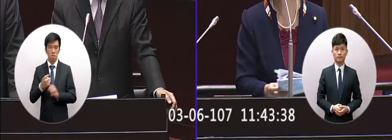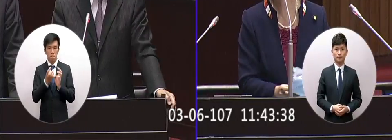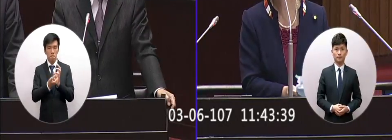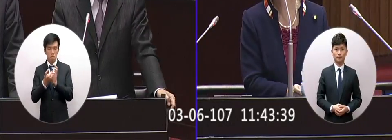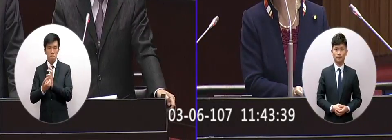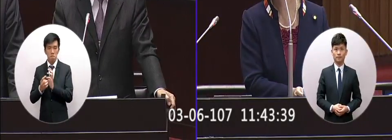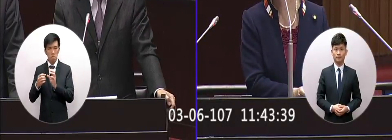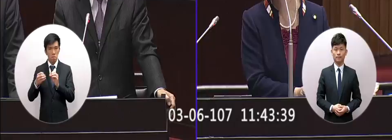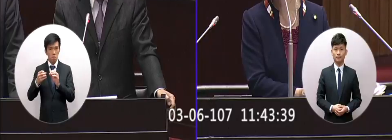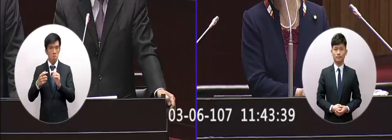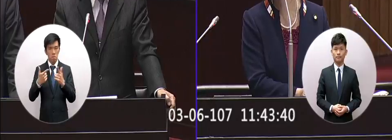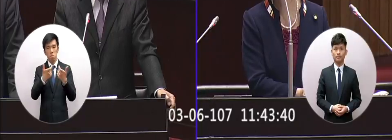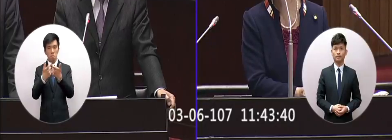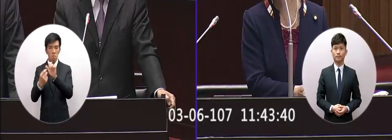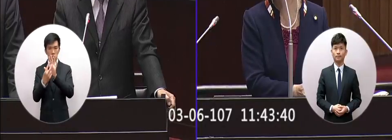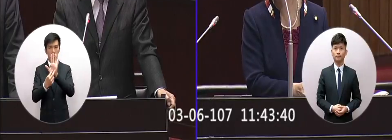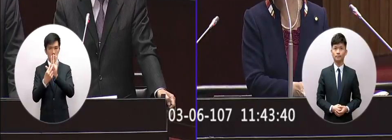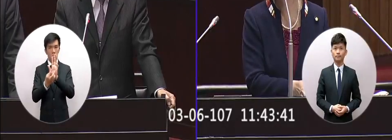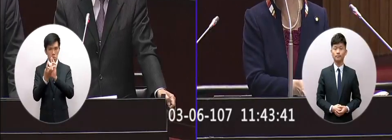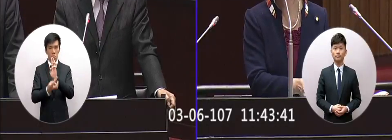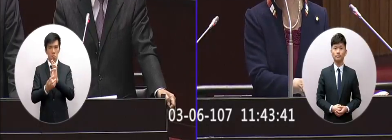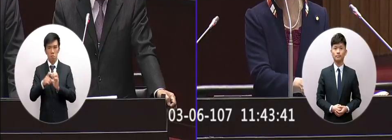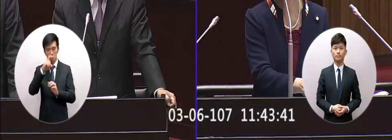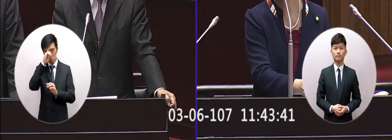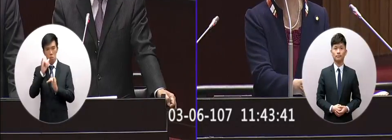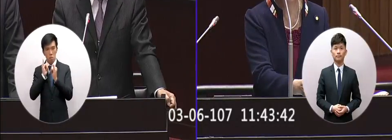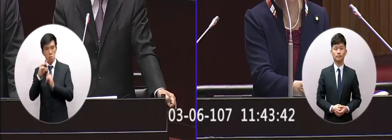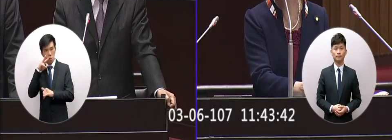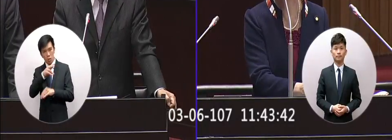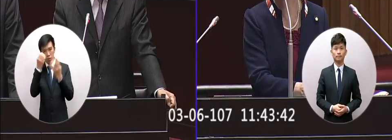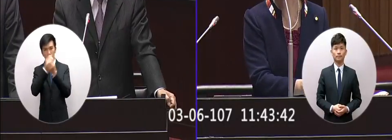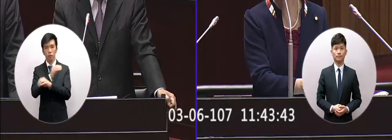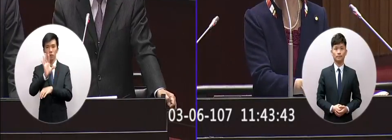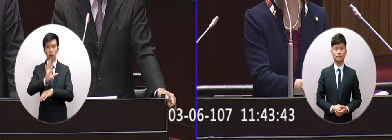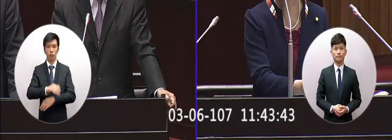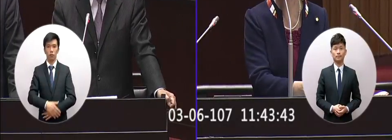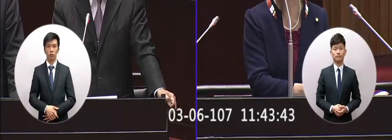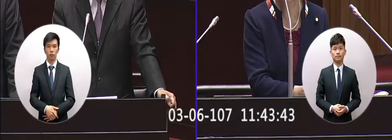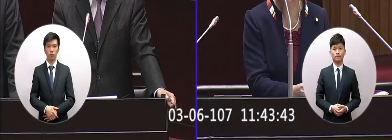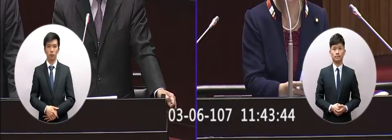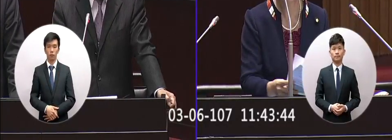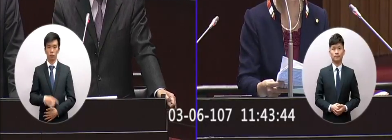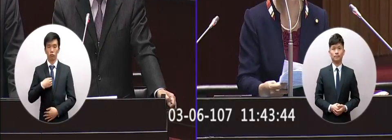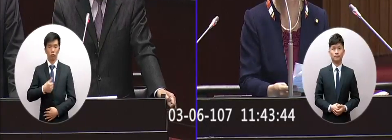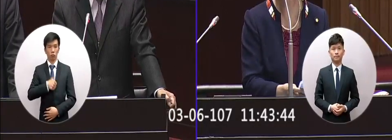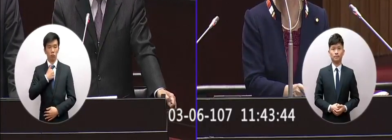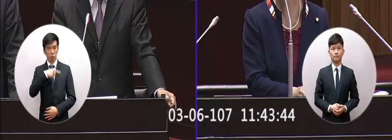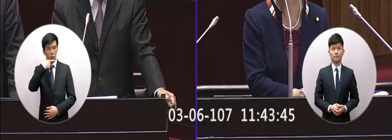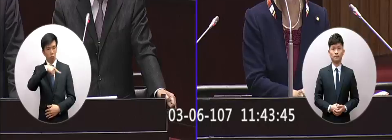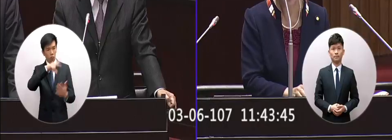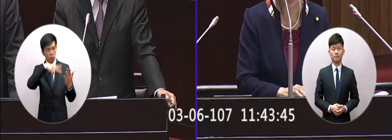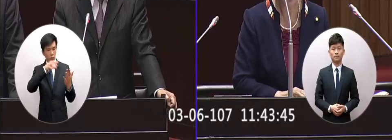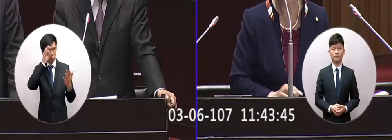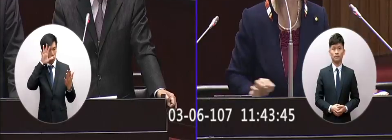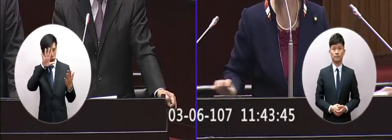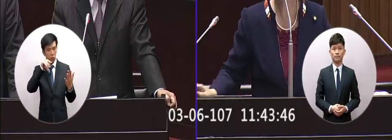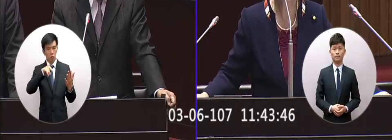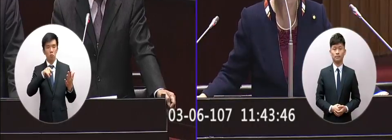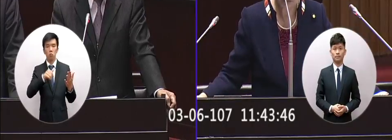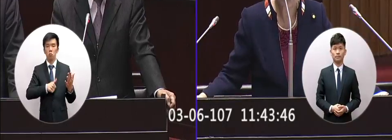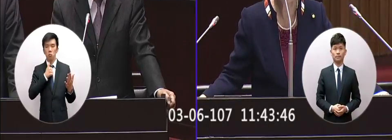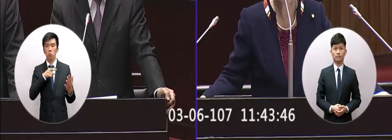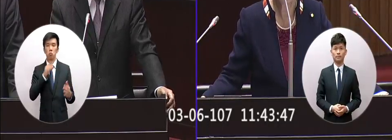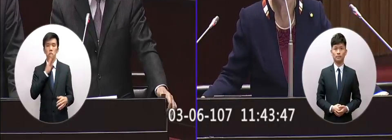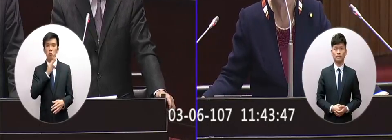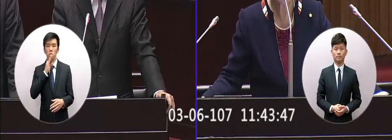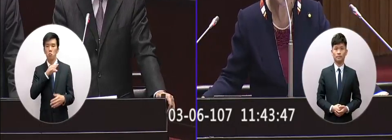个说明，不要让他们误用了。这个是我自己也亲自上去看这样的词，确实它有多余，而且也不合现在时宜的这